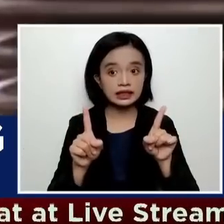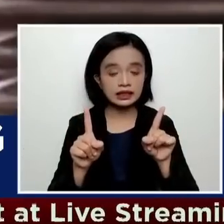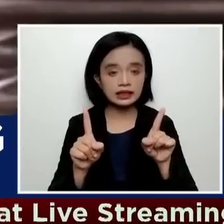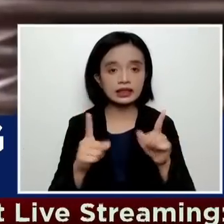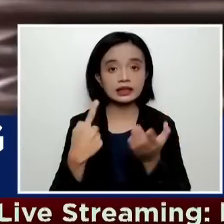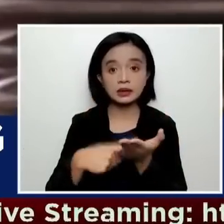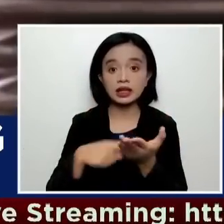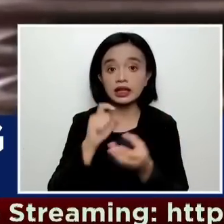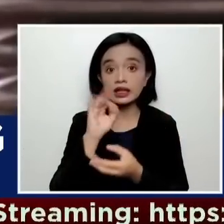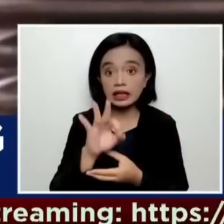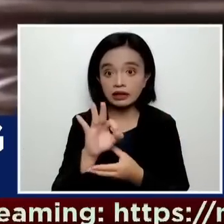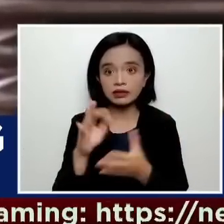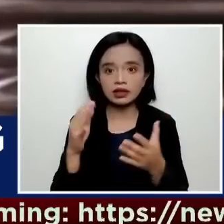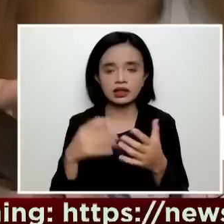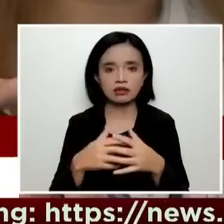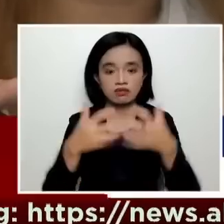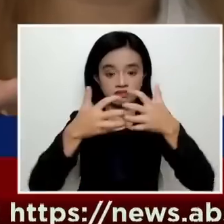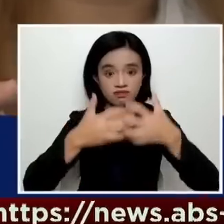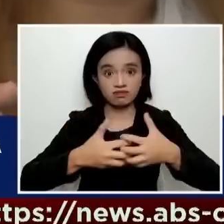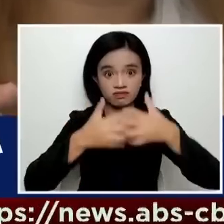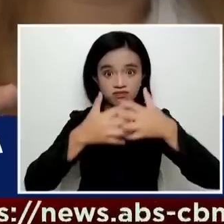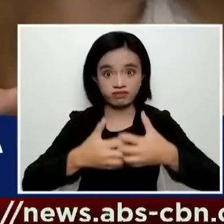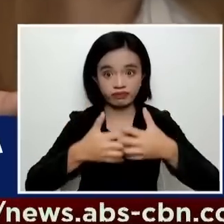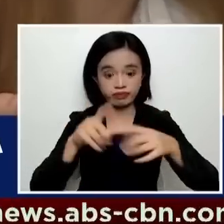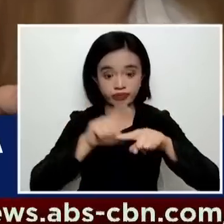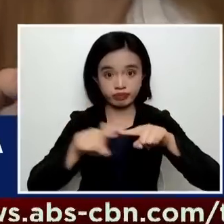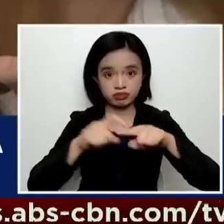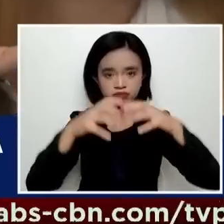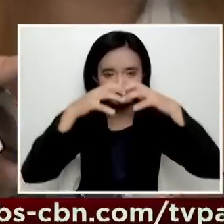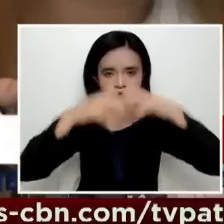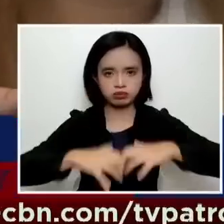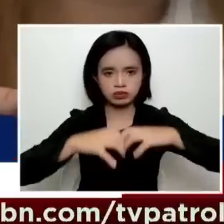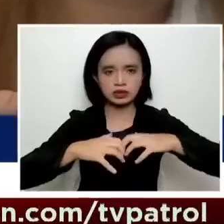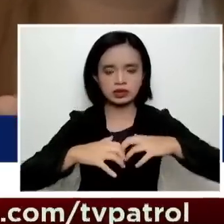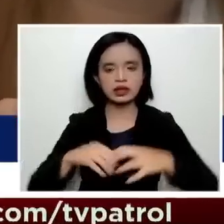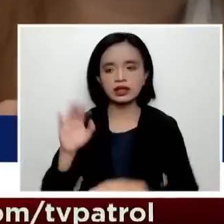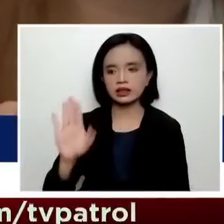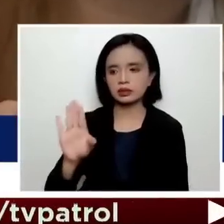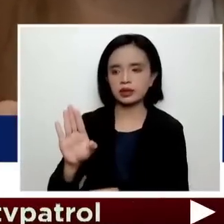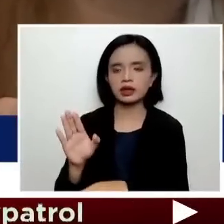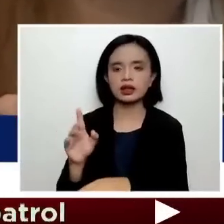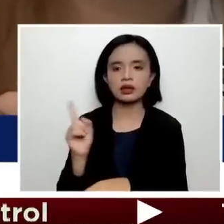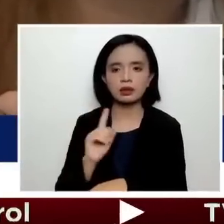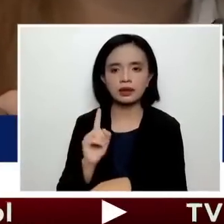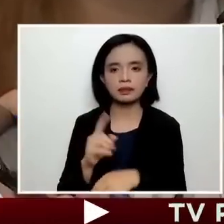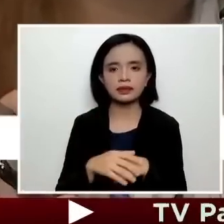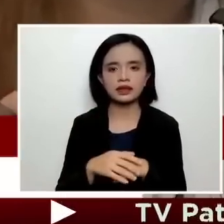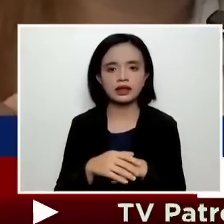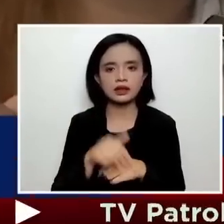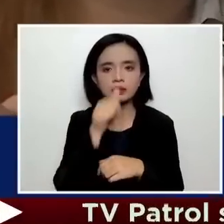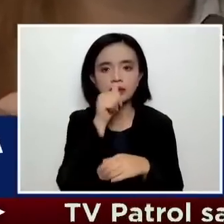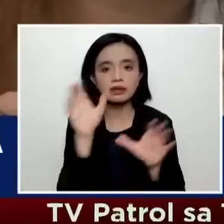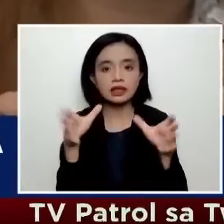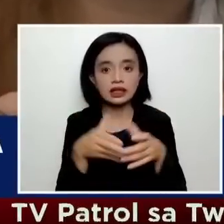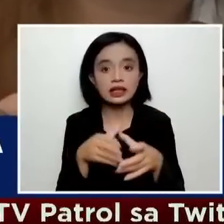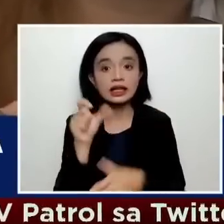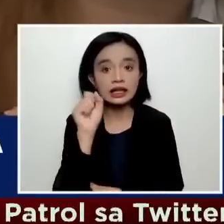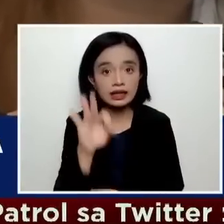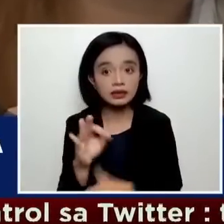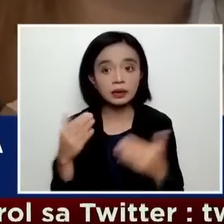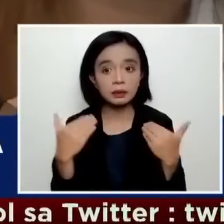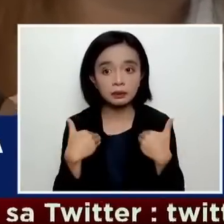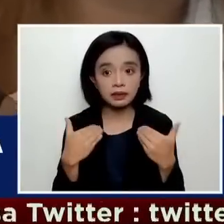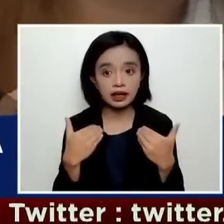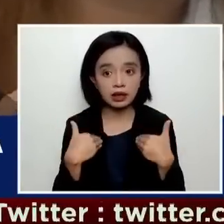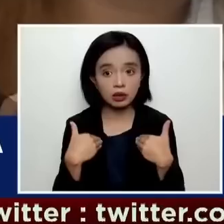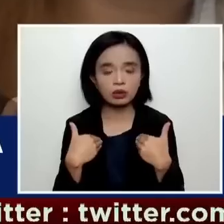ang pagbagsak ng planta. It is for the private sector to make it a reality. Kapag ka mayroong